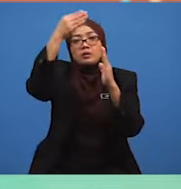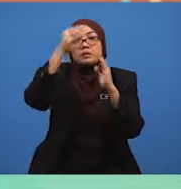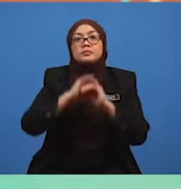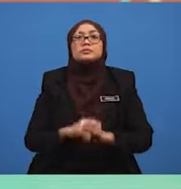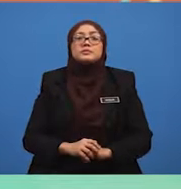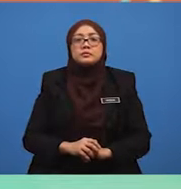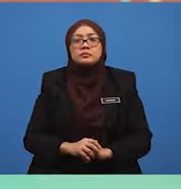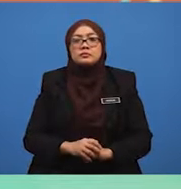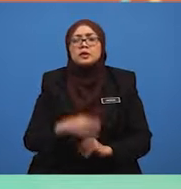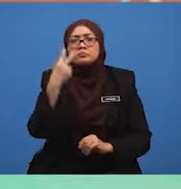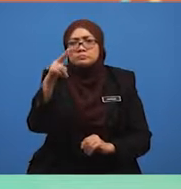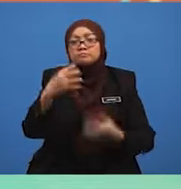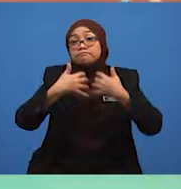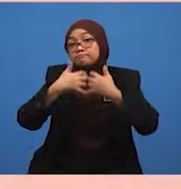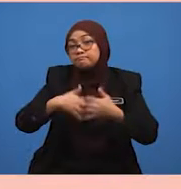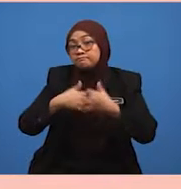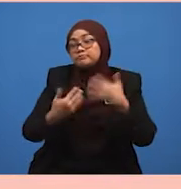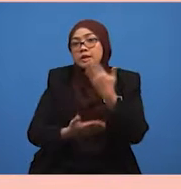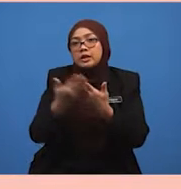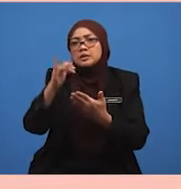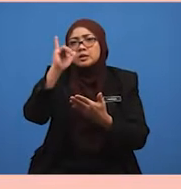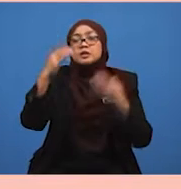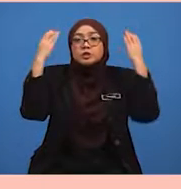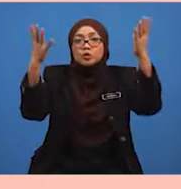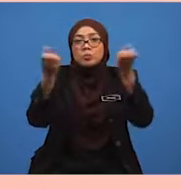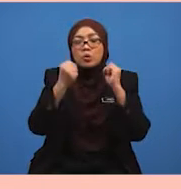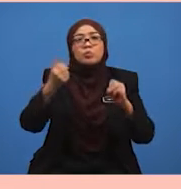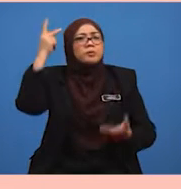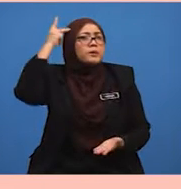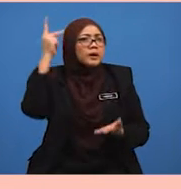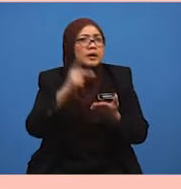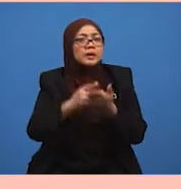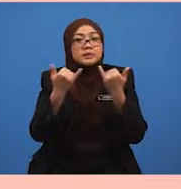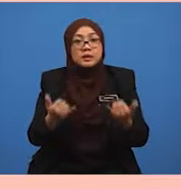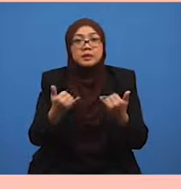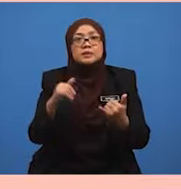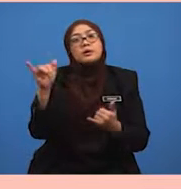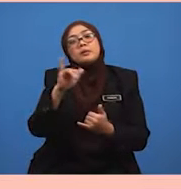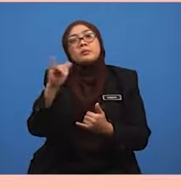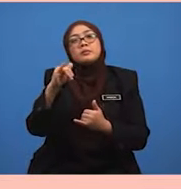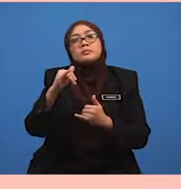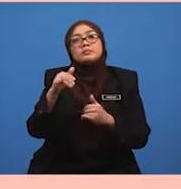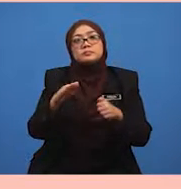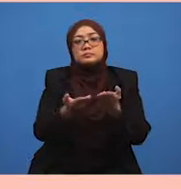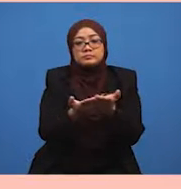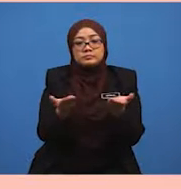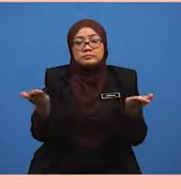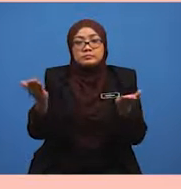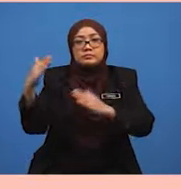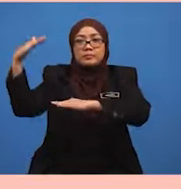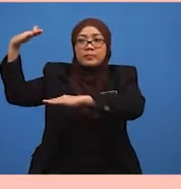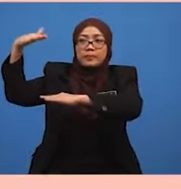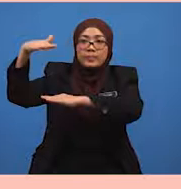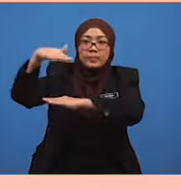hendak perkenalkan sekarang ialah satah condong. Sata condong ialah satu permukaan